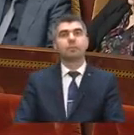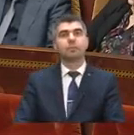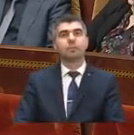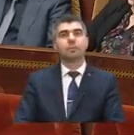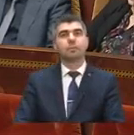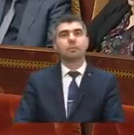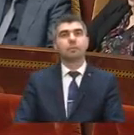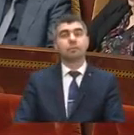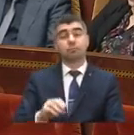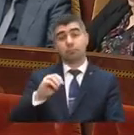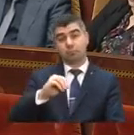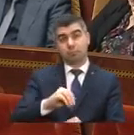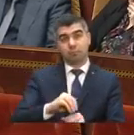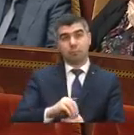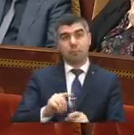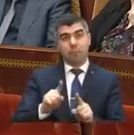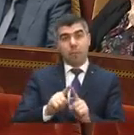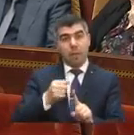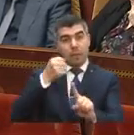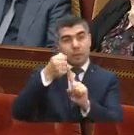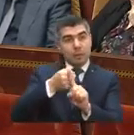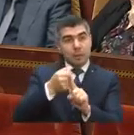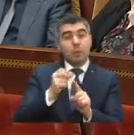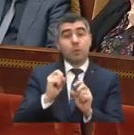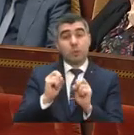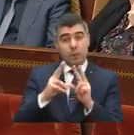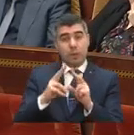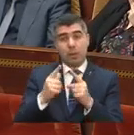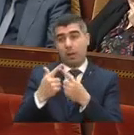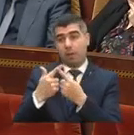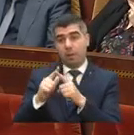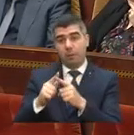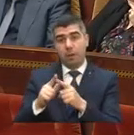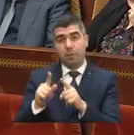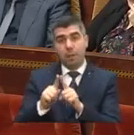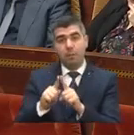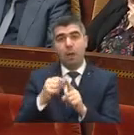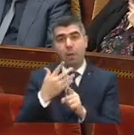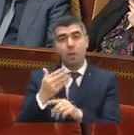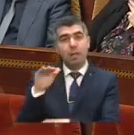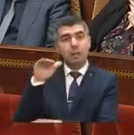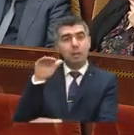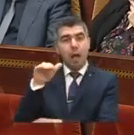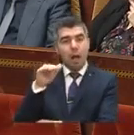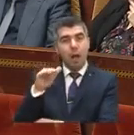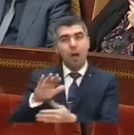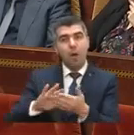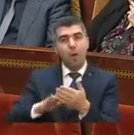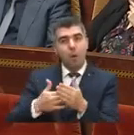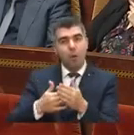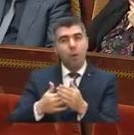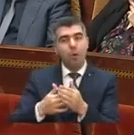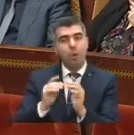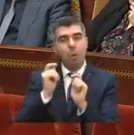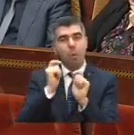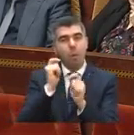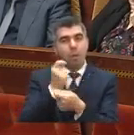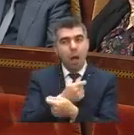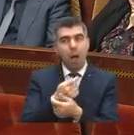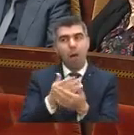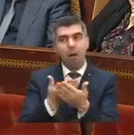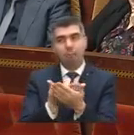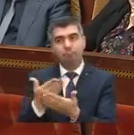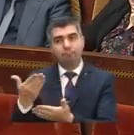إننا نتطلع أن يتواصل المجهود من أجل ربط المناطق الجنوبية والجنوبية الشرقية بالمملكة بشبكة طرق السيارة،